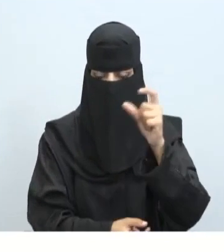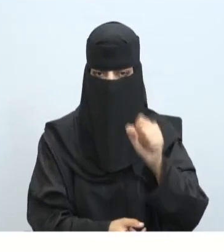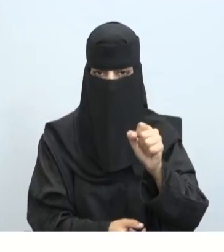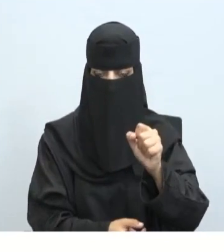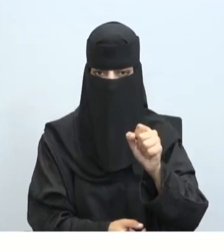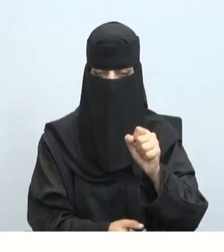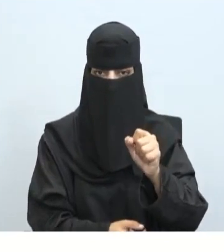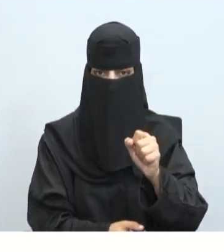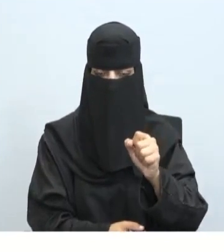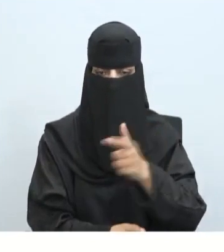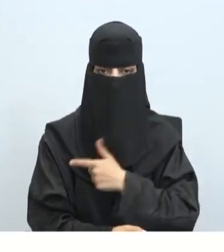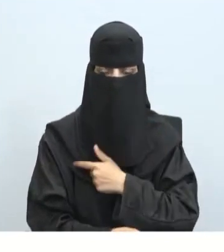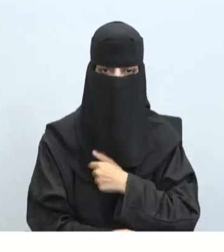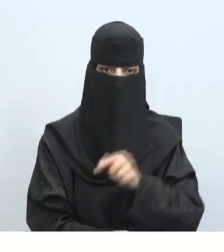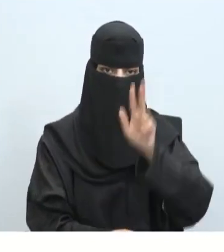الاسلاميه